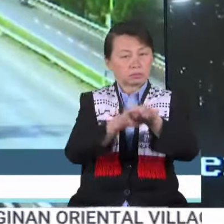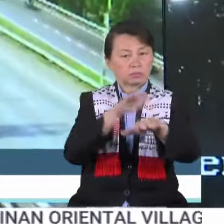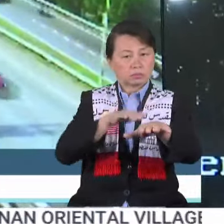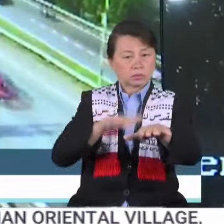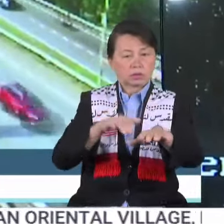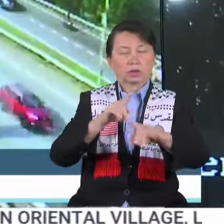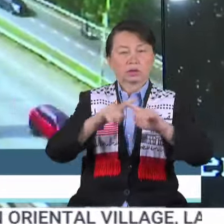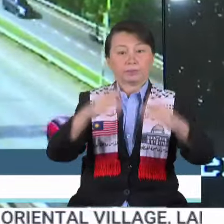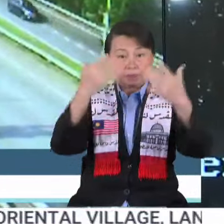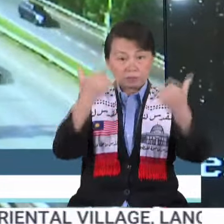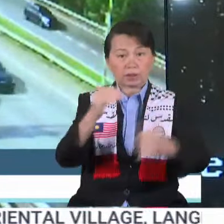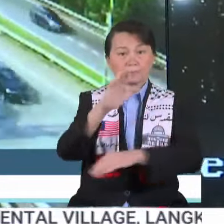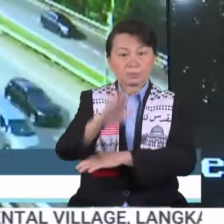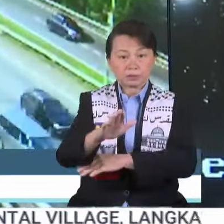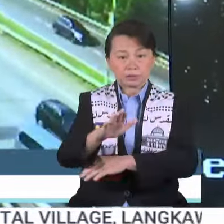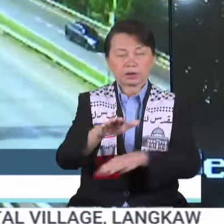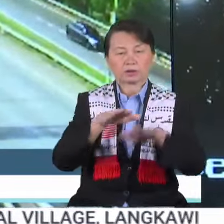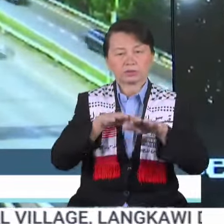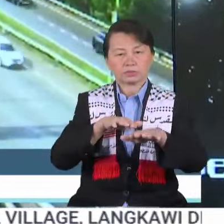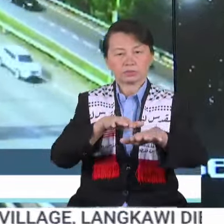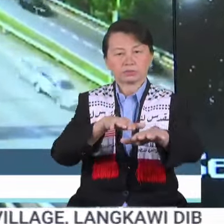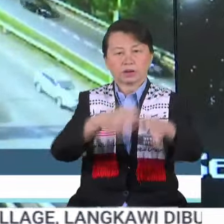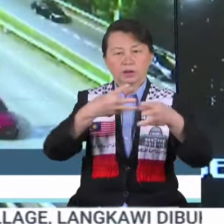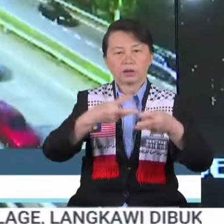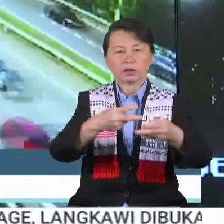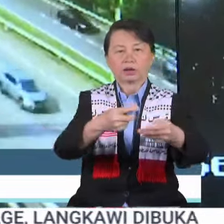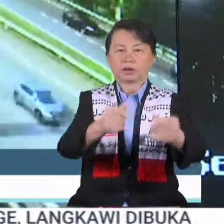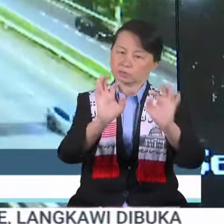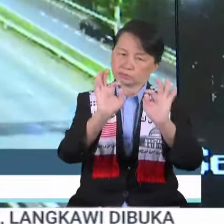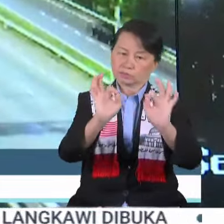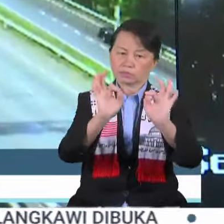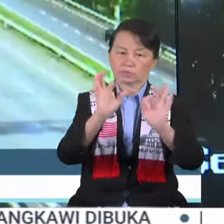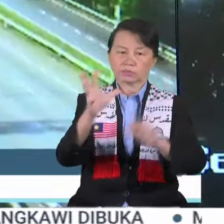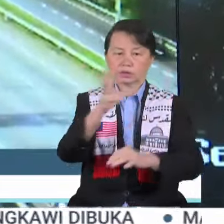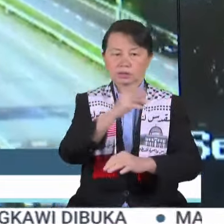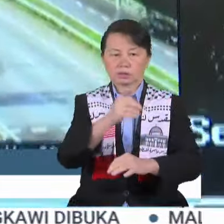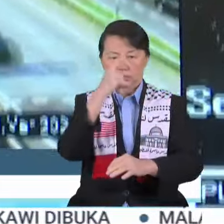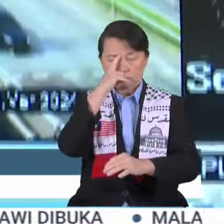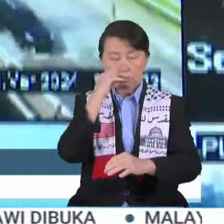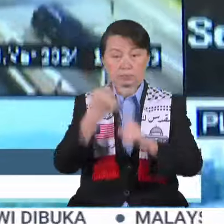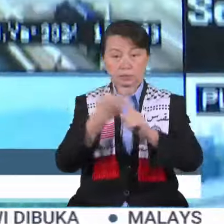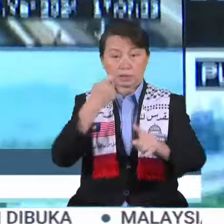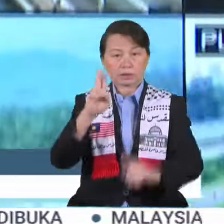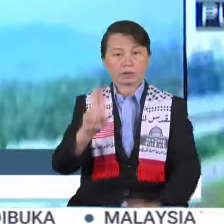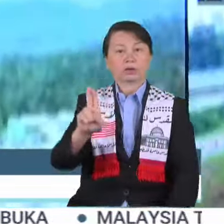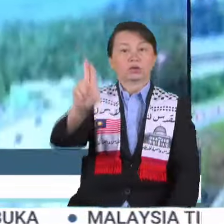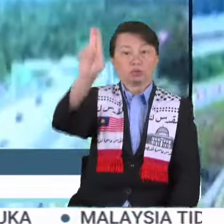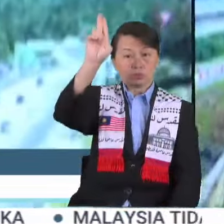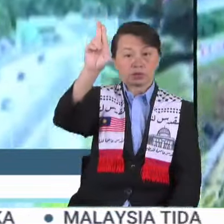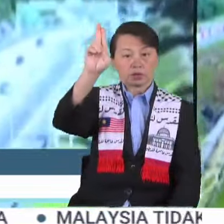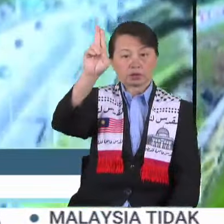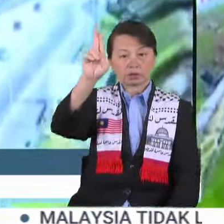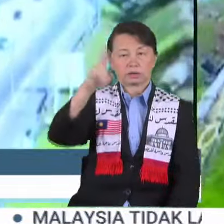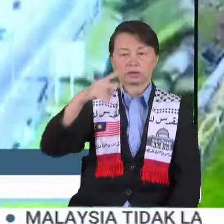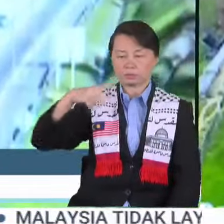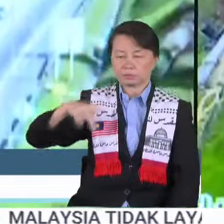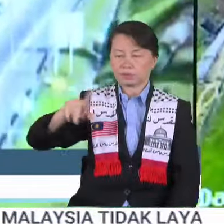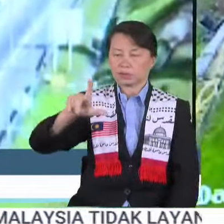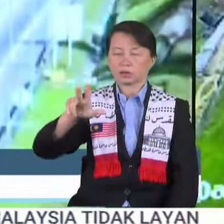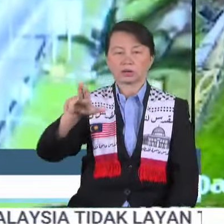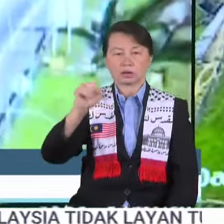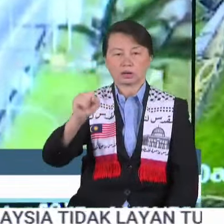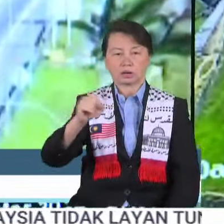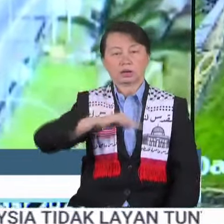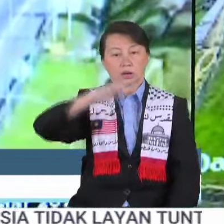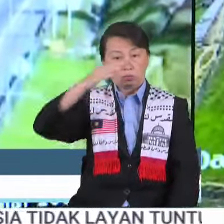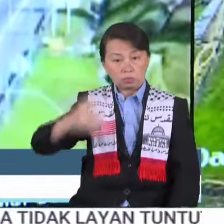namun sekarang aliran trafik adalah lancar. Manakala di dari arah utara di Lebuh Raya Plus di Bukit